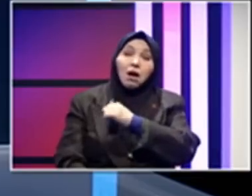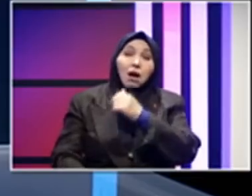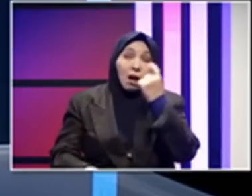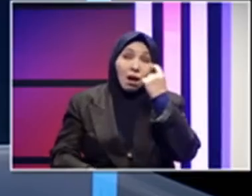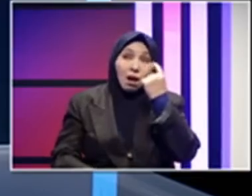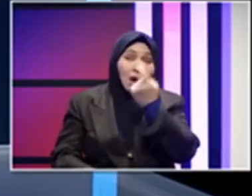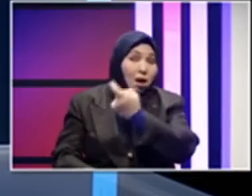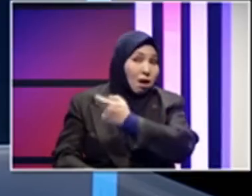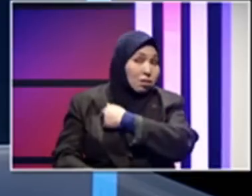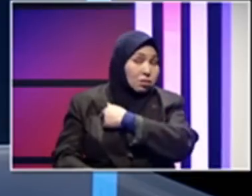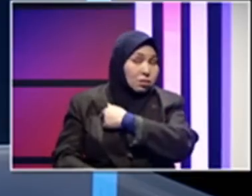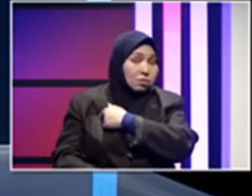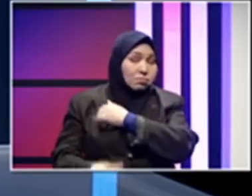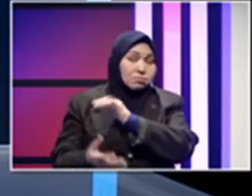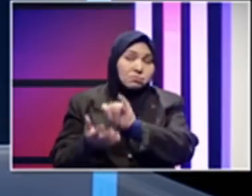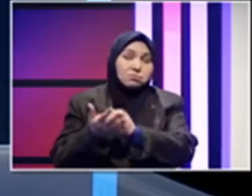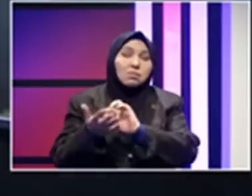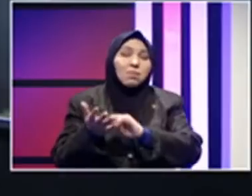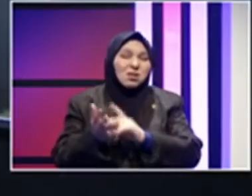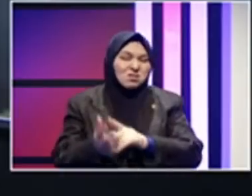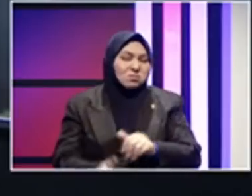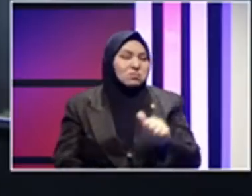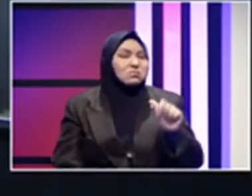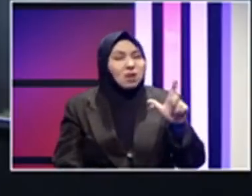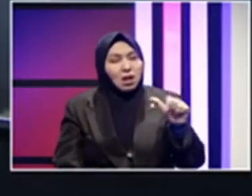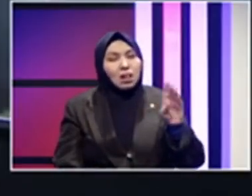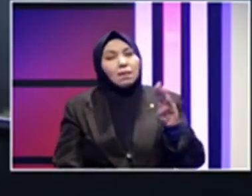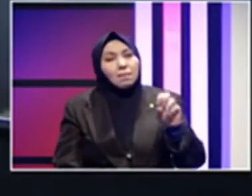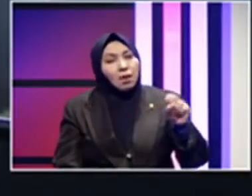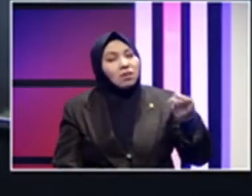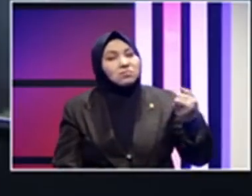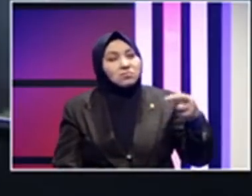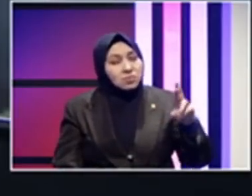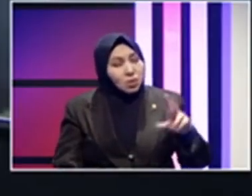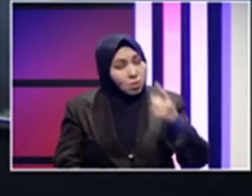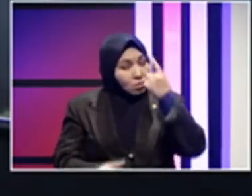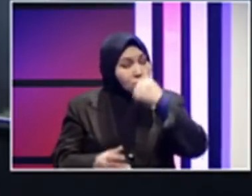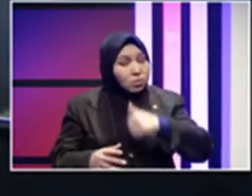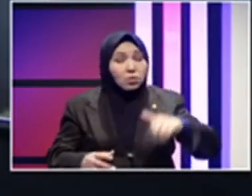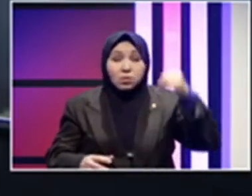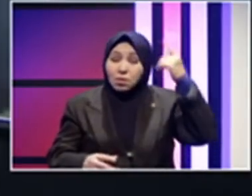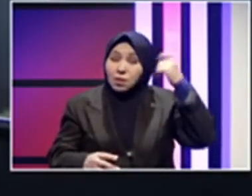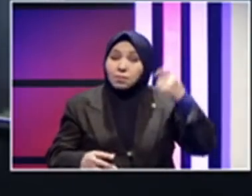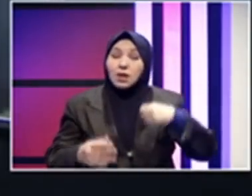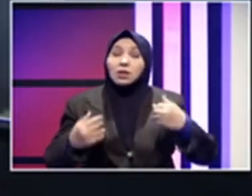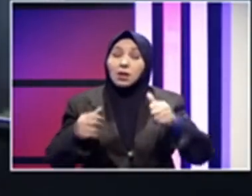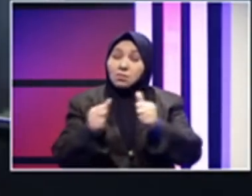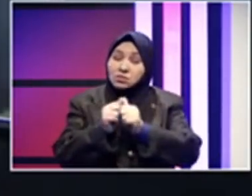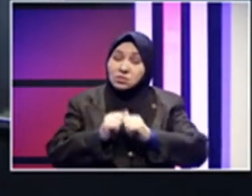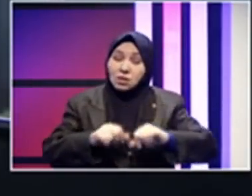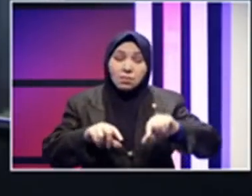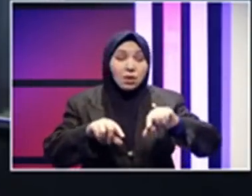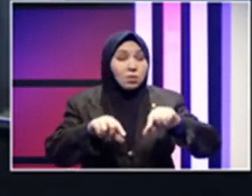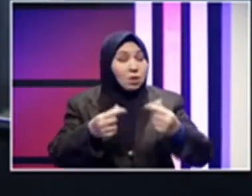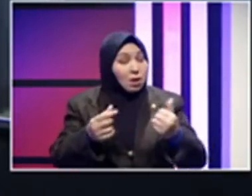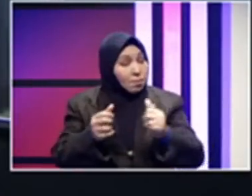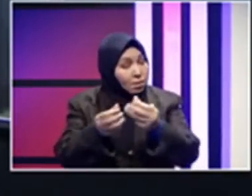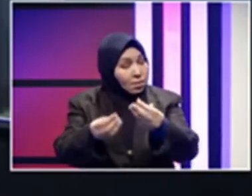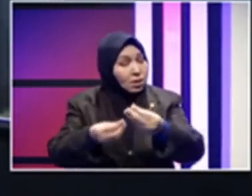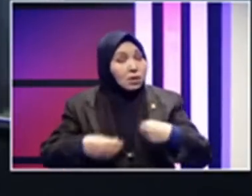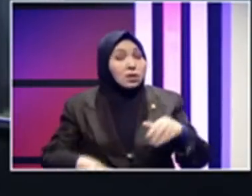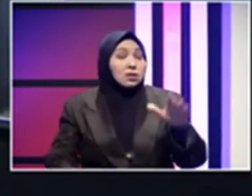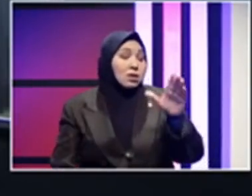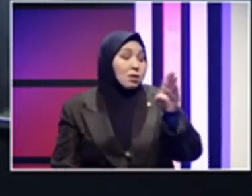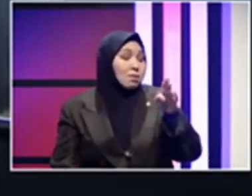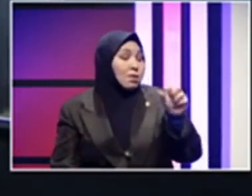Akbar. Itulah maksud al-basir itu sebenarnya. Sebenarnya sebenarnya untuk tuan-tuan yang bersama Al-Quran ini, Allah memberikan kepada kita basirah,